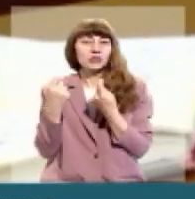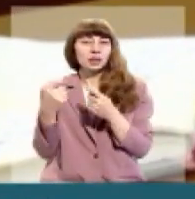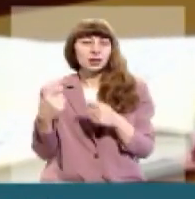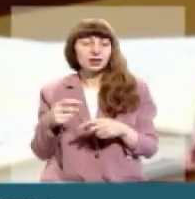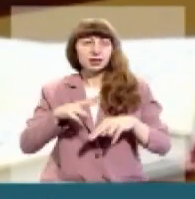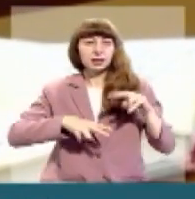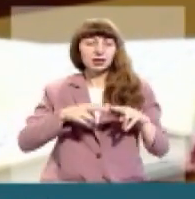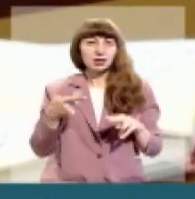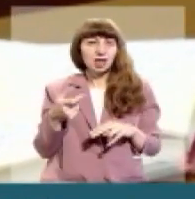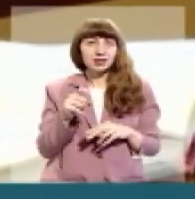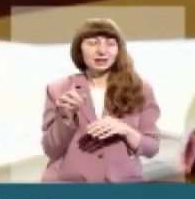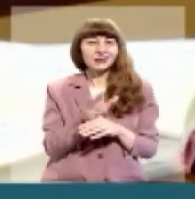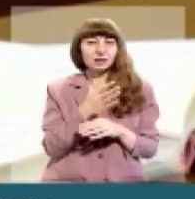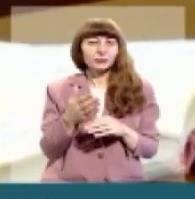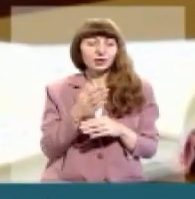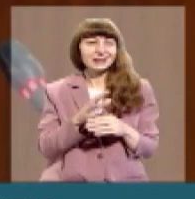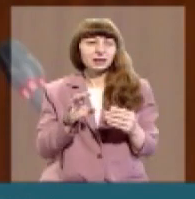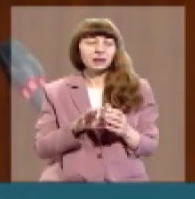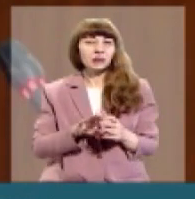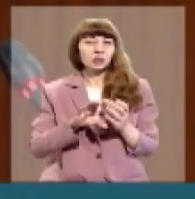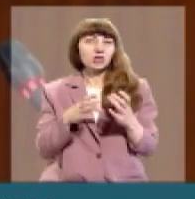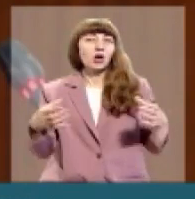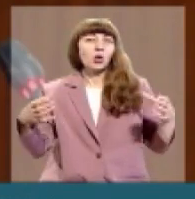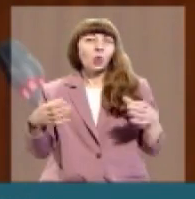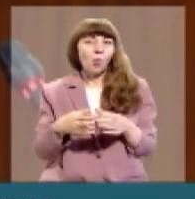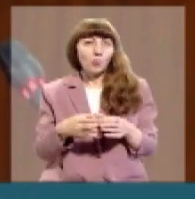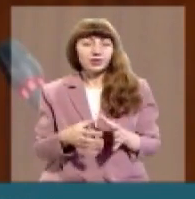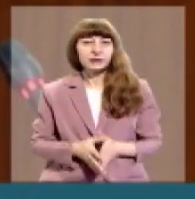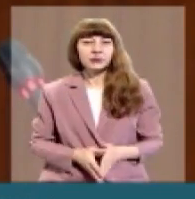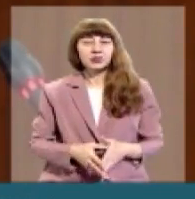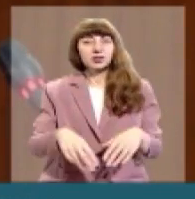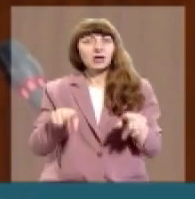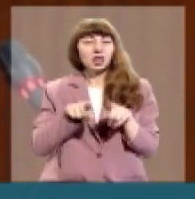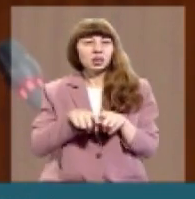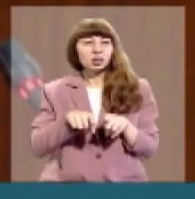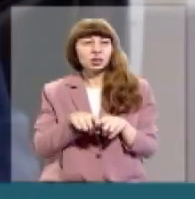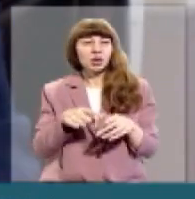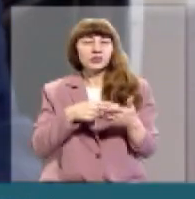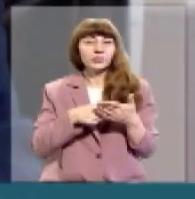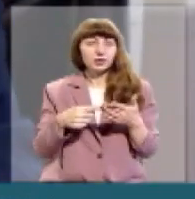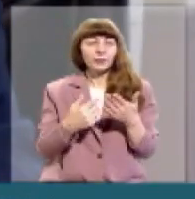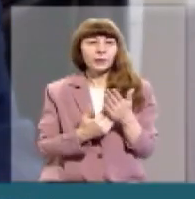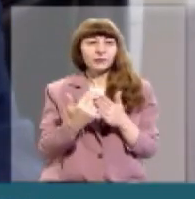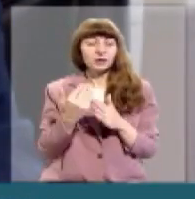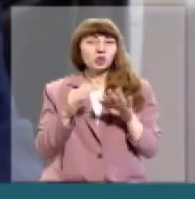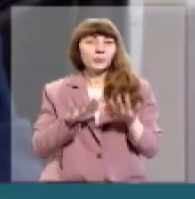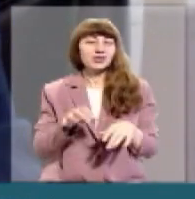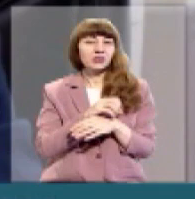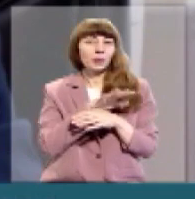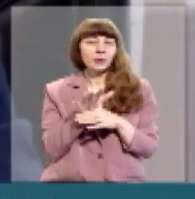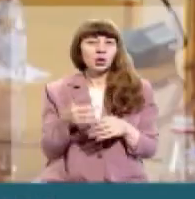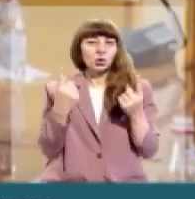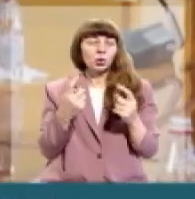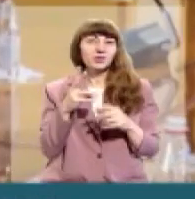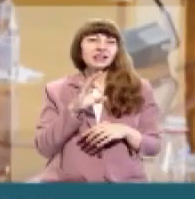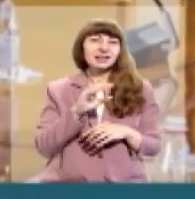газ жобаларындағы жергілікті қамтуды арттыру экономикасының базалық салаларын дамытудың негізгі фактор бірі екенін атап